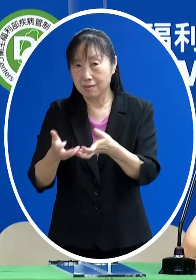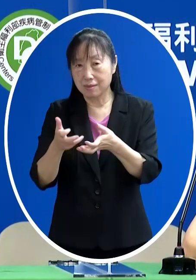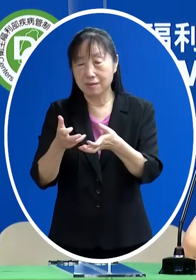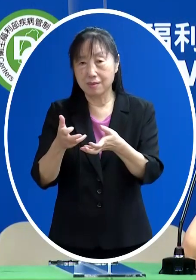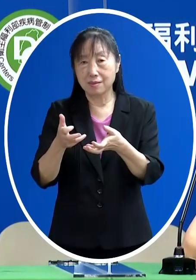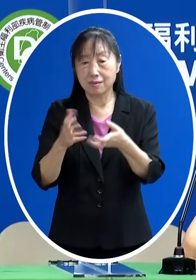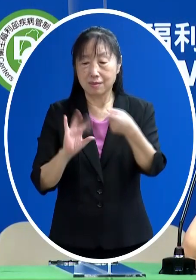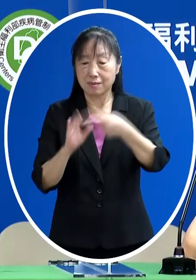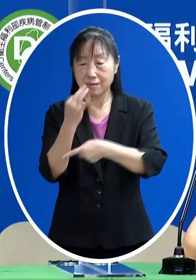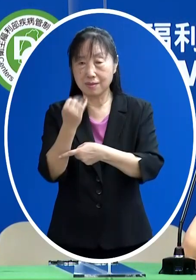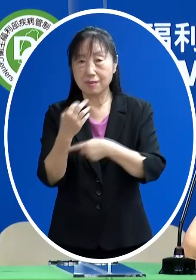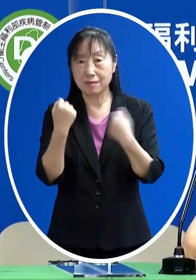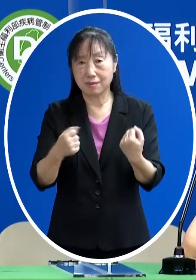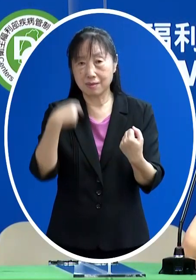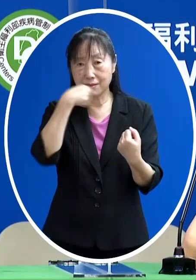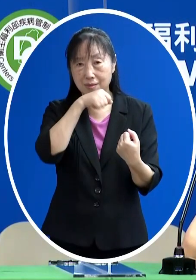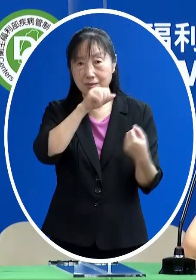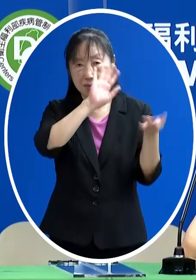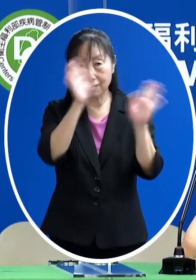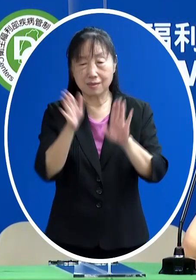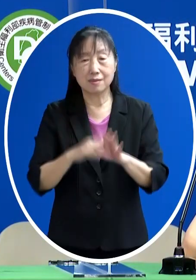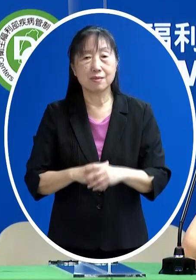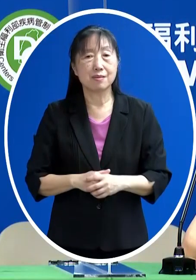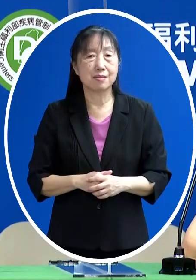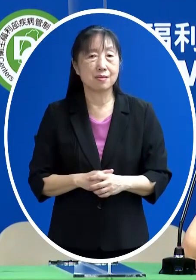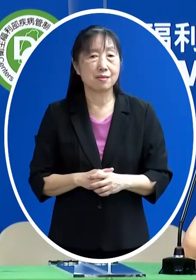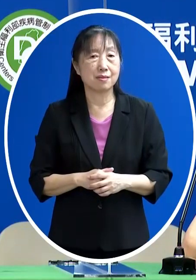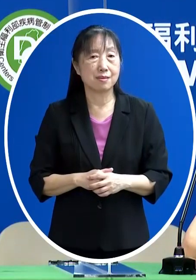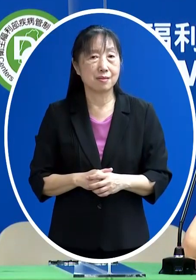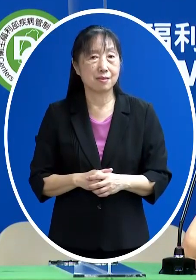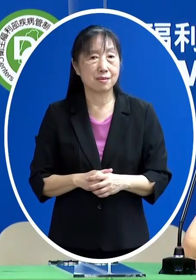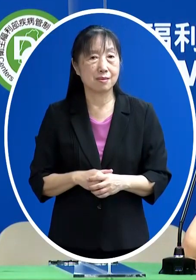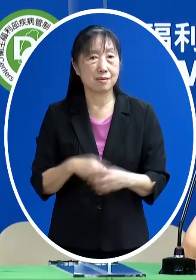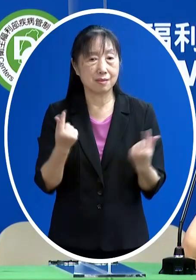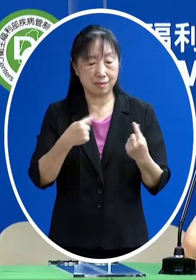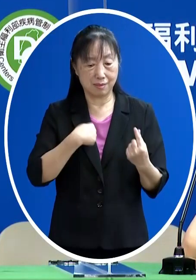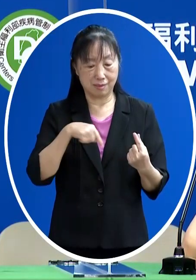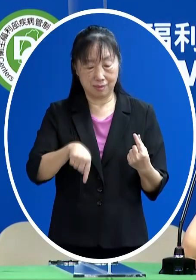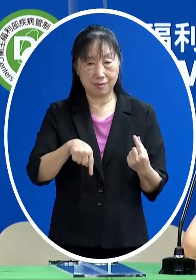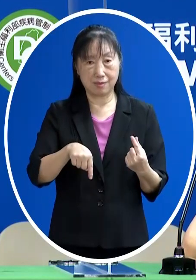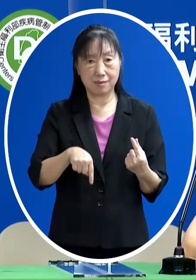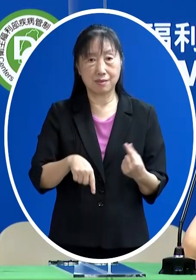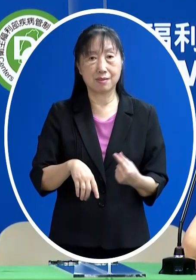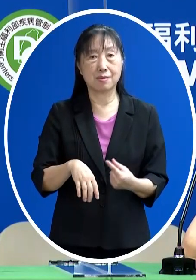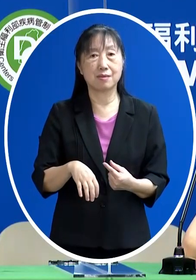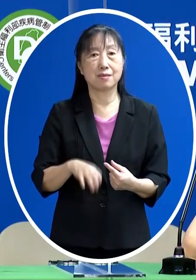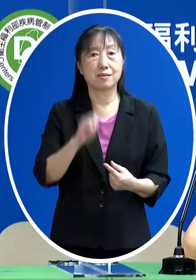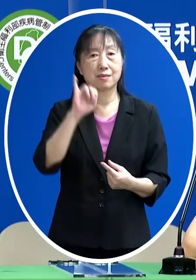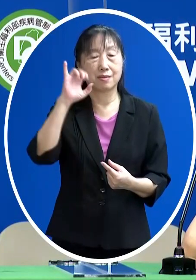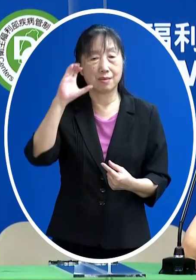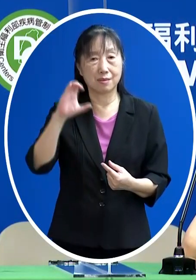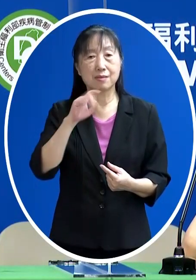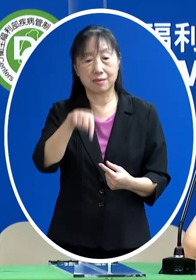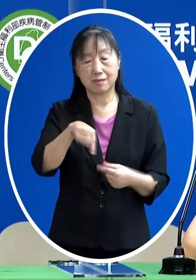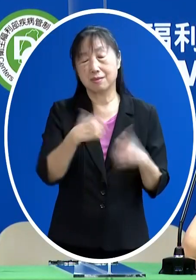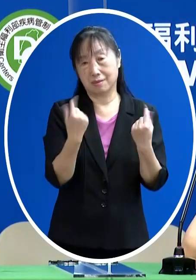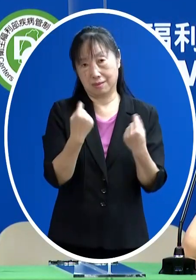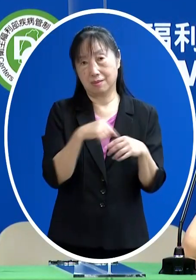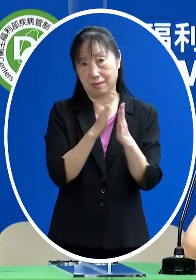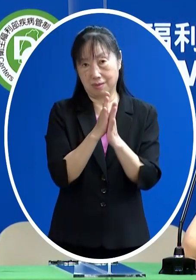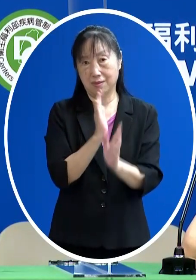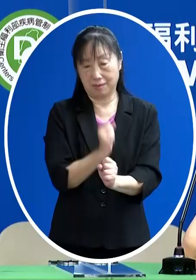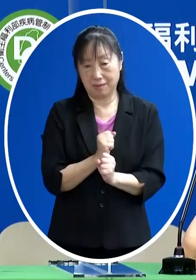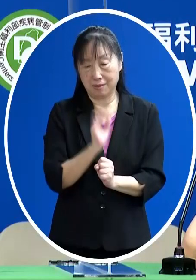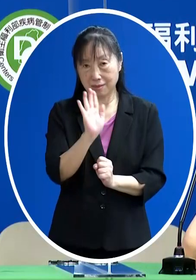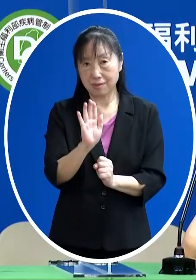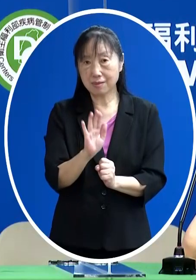内。那么根据我们自己的管制中心哈 EIC 这边，那也都有在观察。整